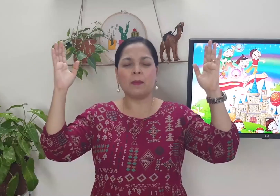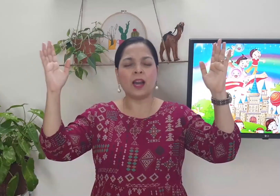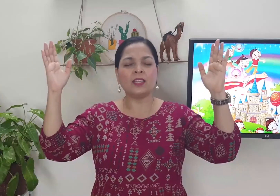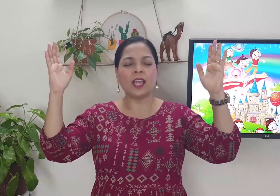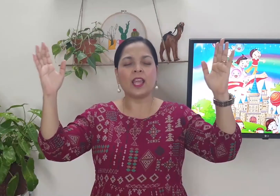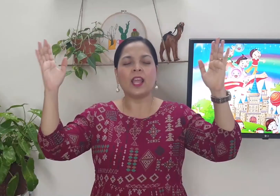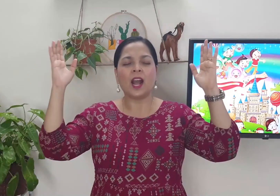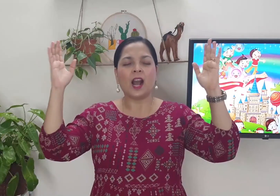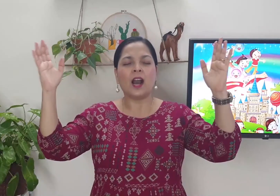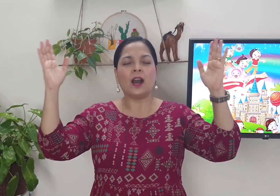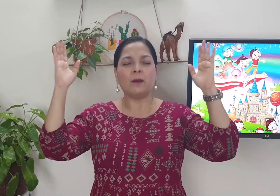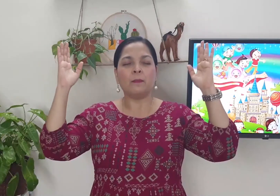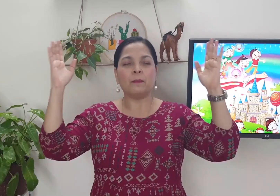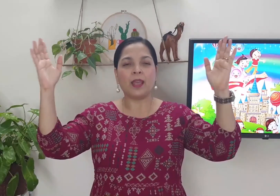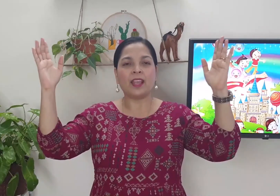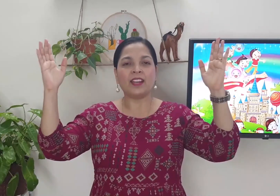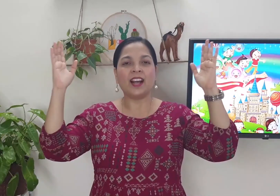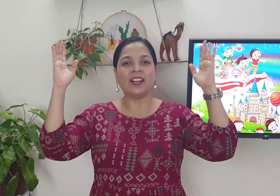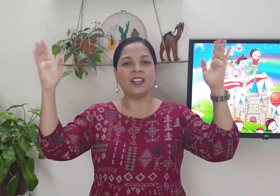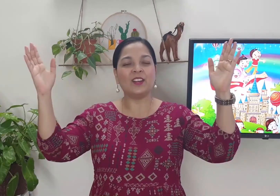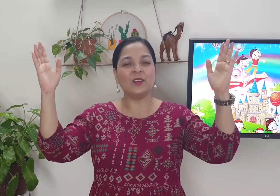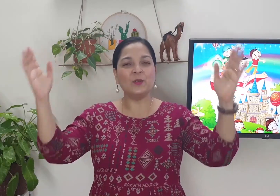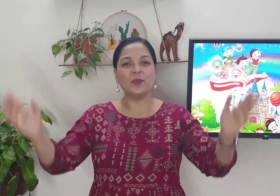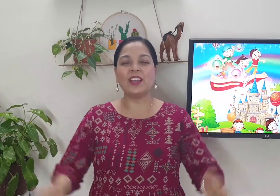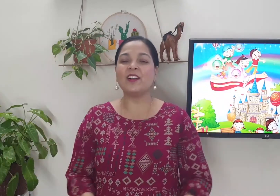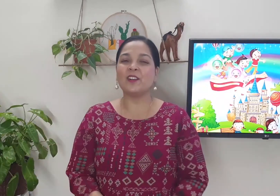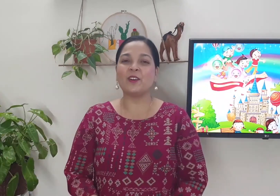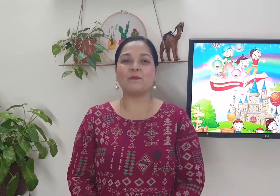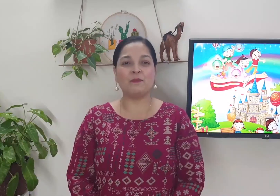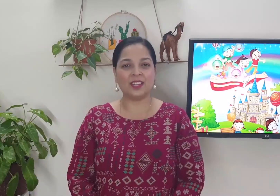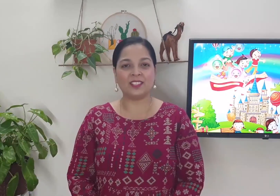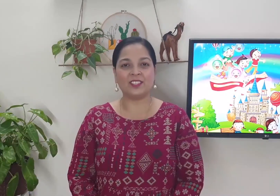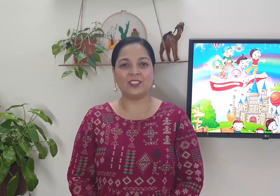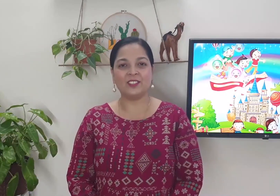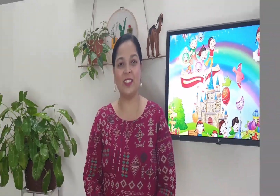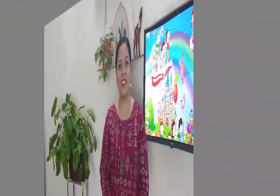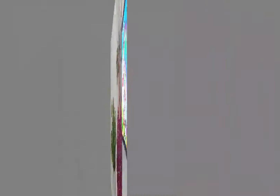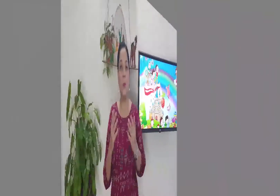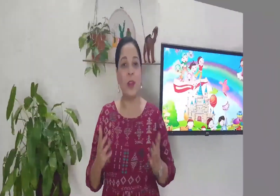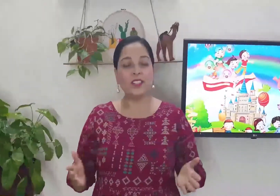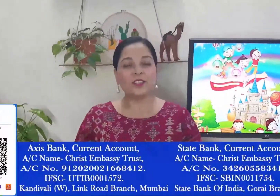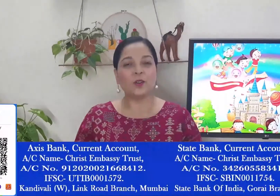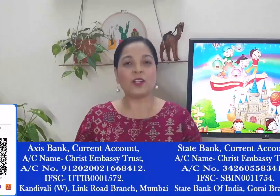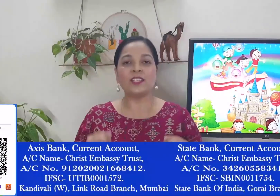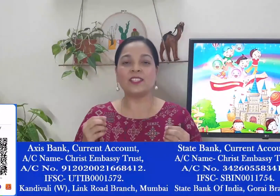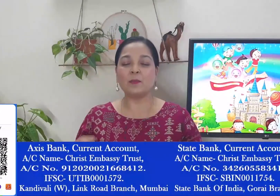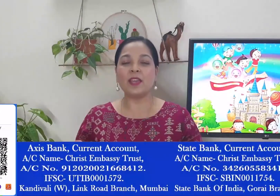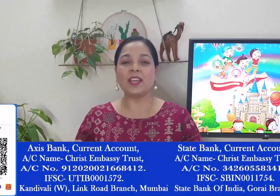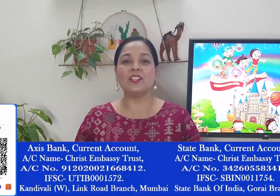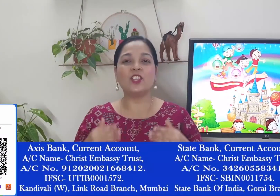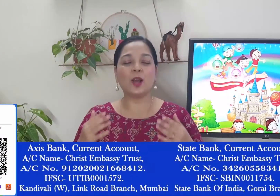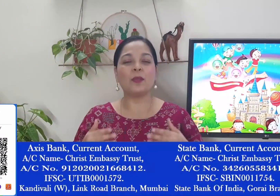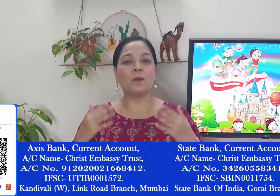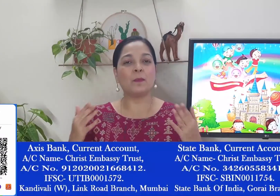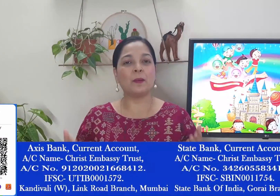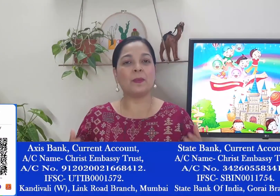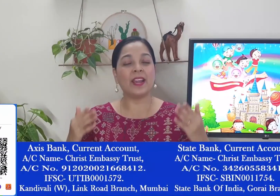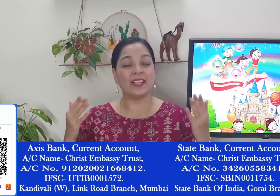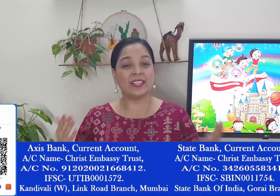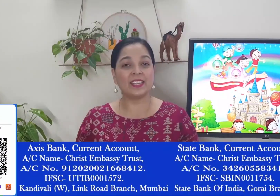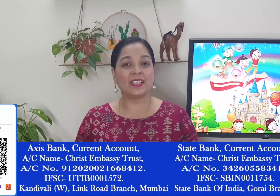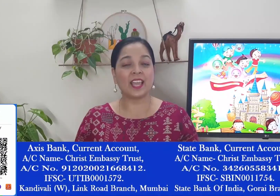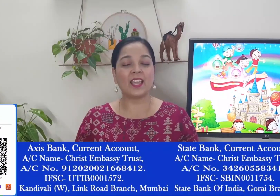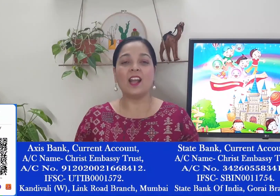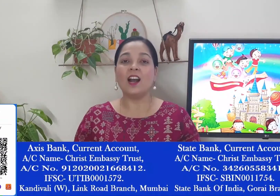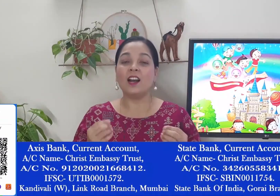ख्रिस्ताच्या नावात मागते, आमेन, हालेलुया, प्रेज द लॉर्ड. प्रेज द लॉर्ड, ही वेळ आहे की जिथे